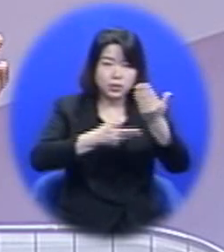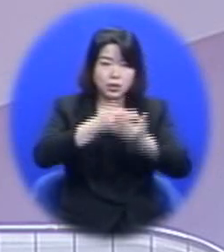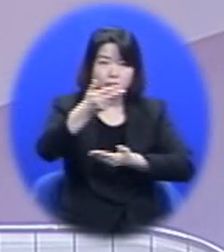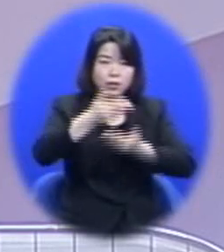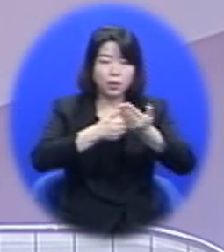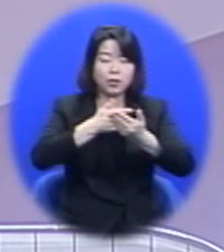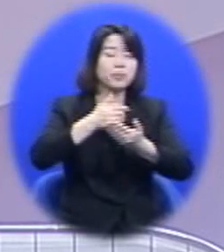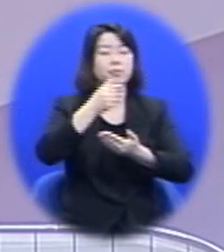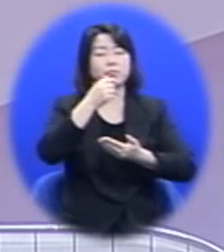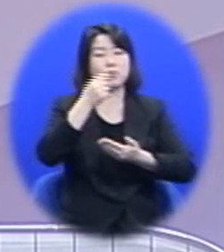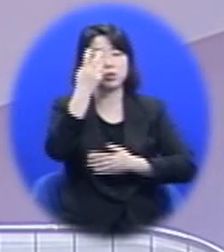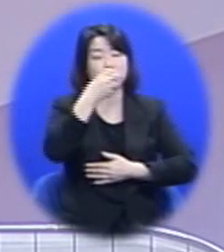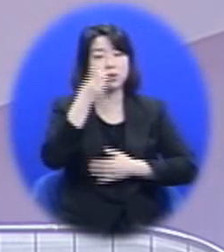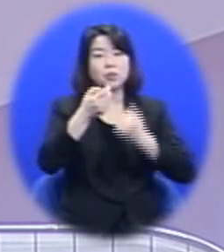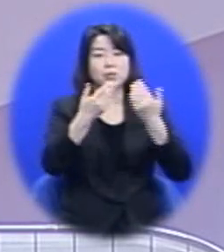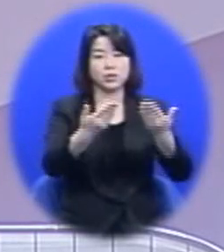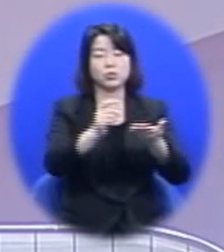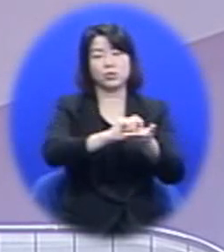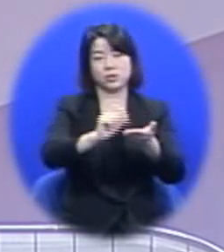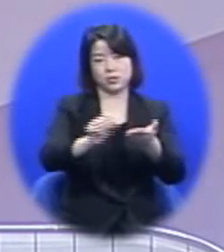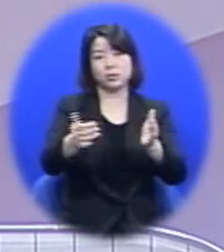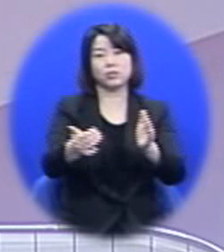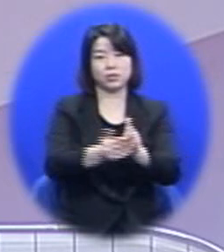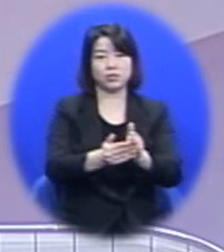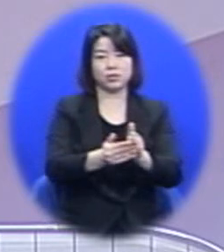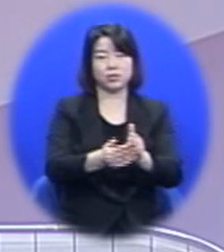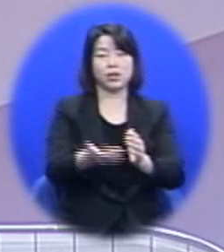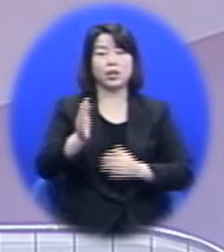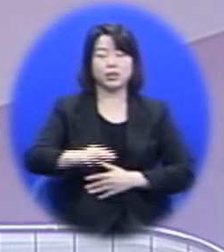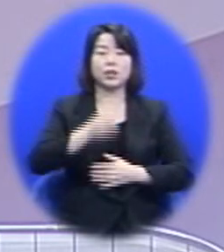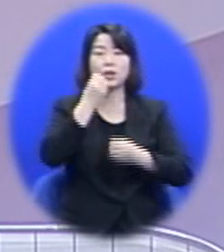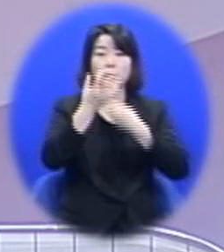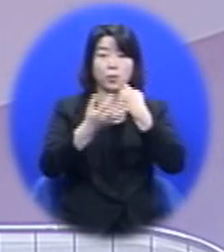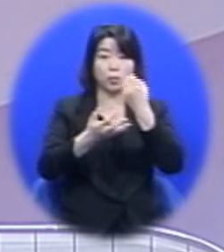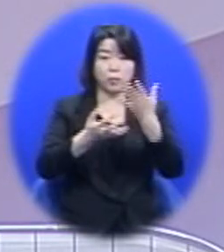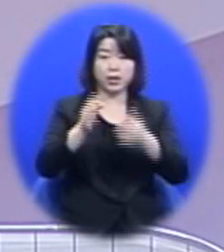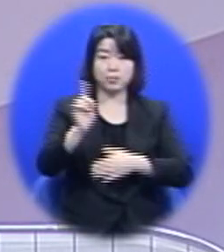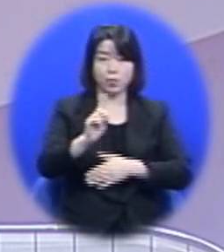그렇게 쓰셨다는 거예요. 근데 고백하시더라고요.